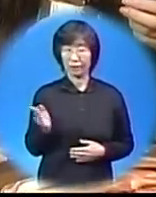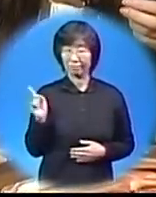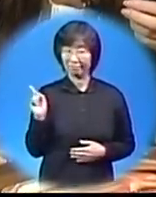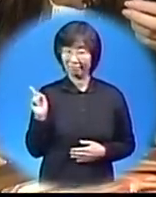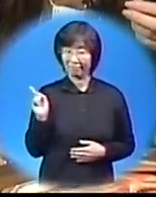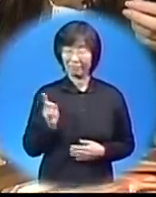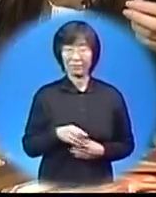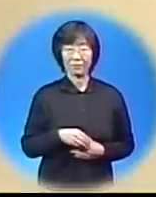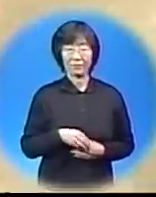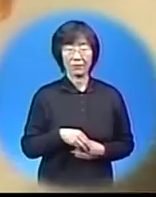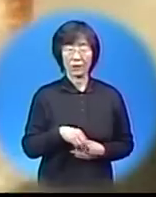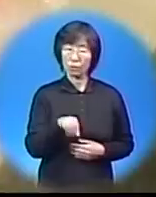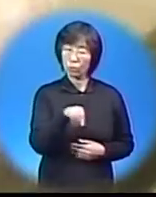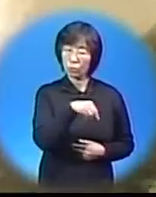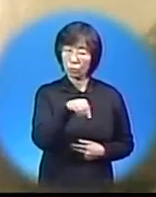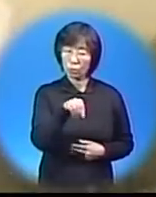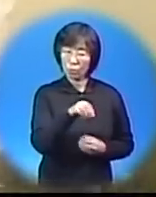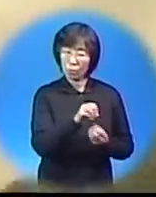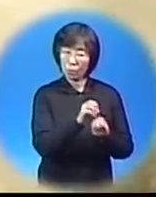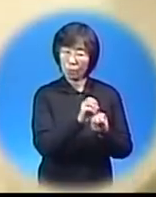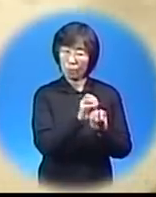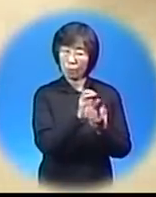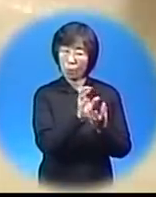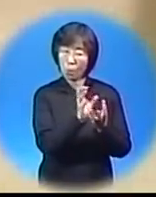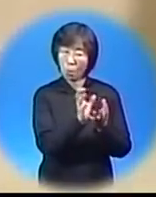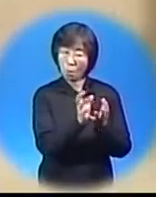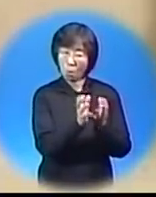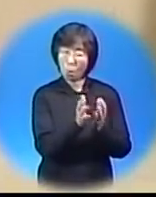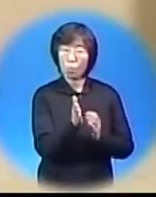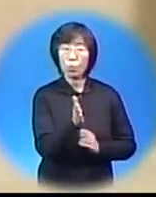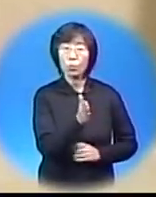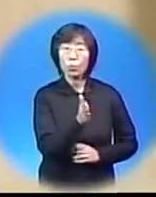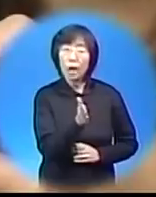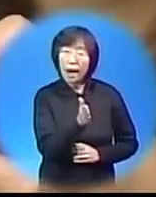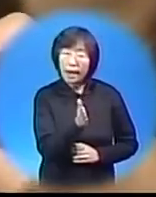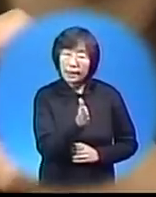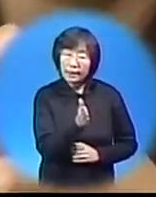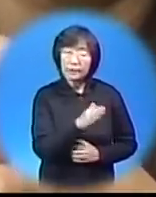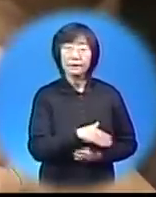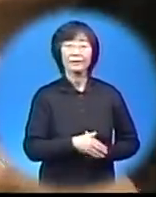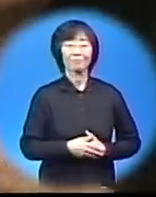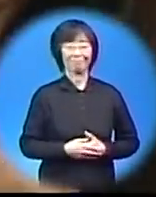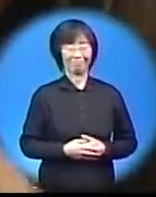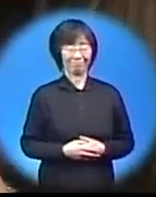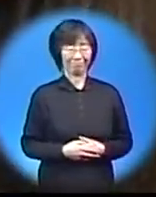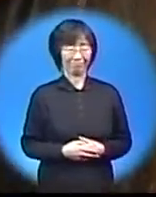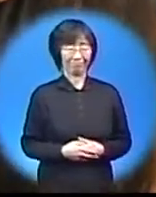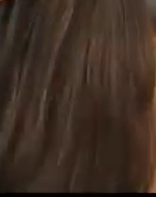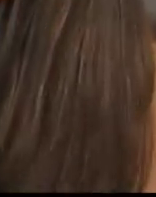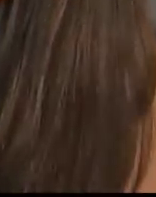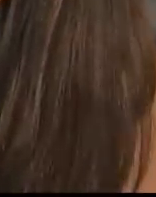らい、 ちょっと花が咲くぐらいで。 ちょっと花が咲くぐらい。 はい、